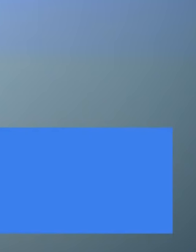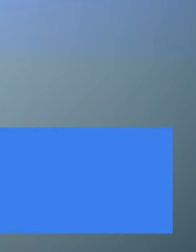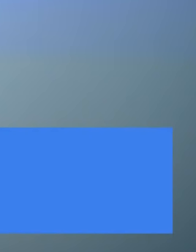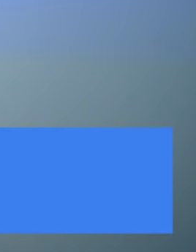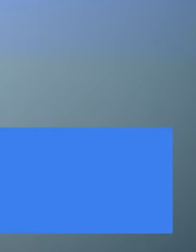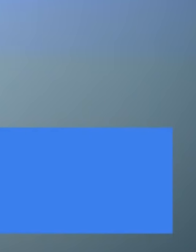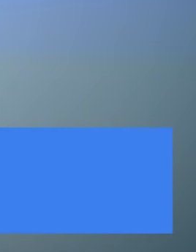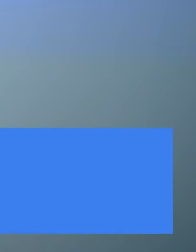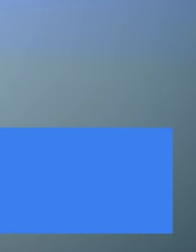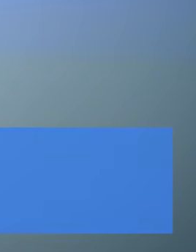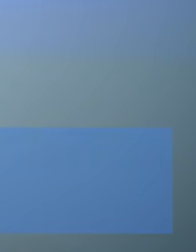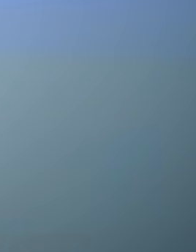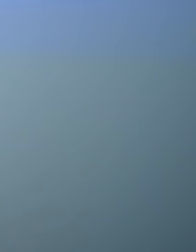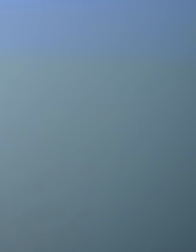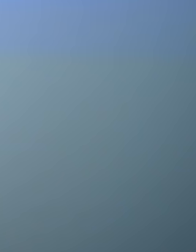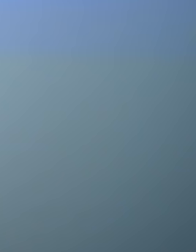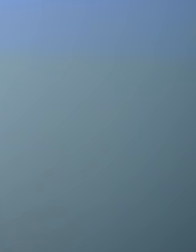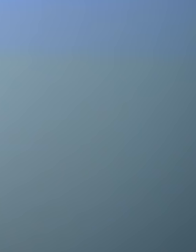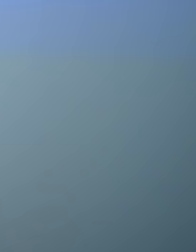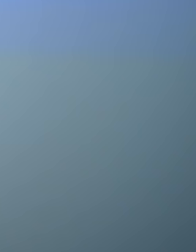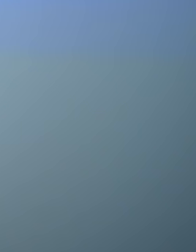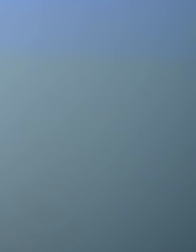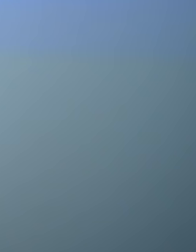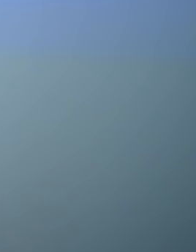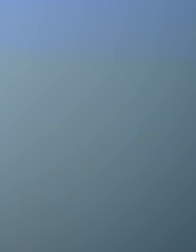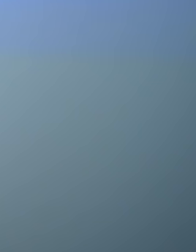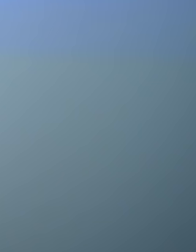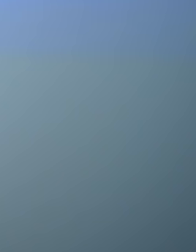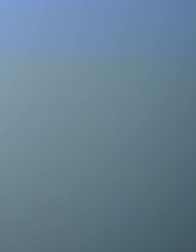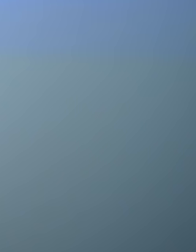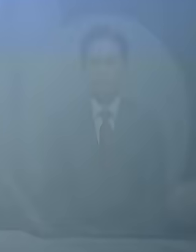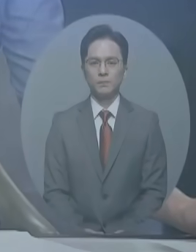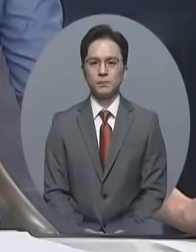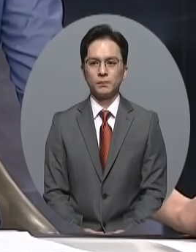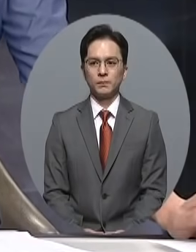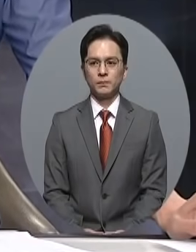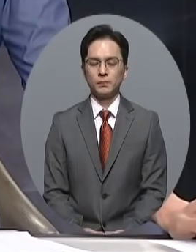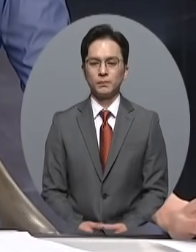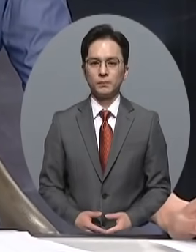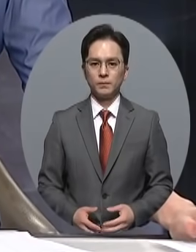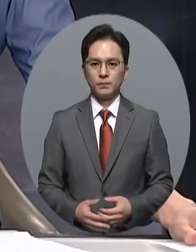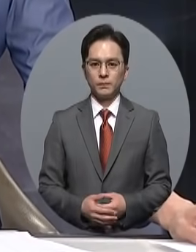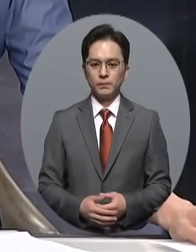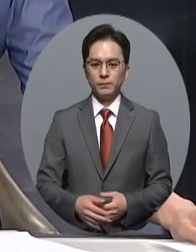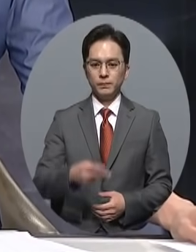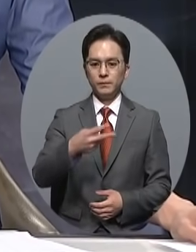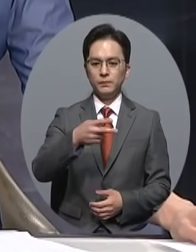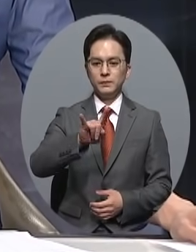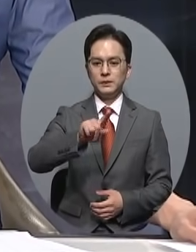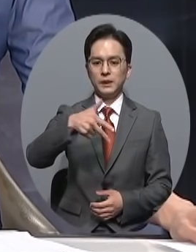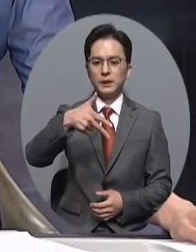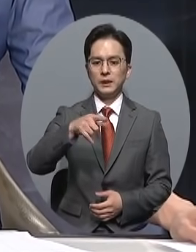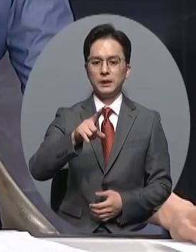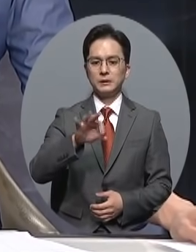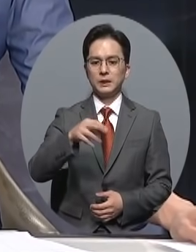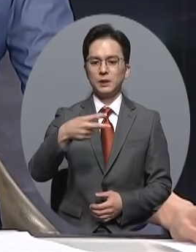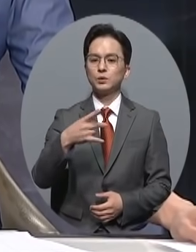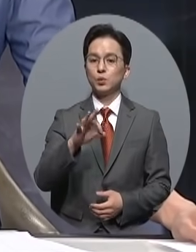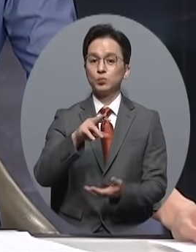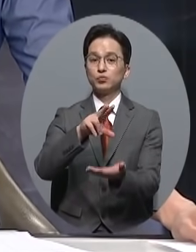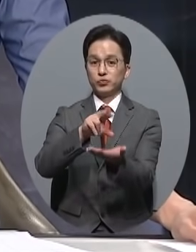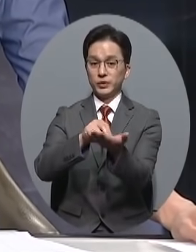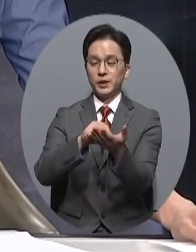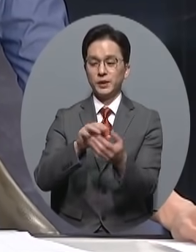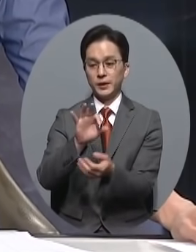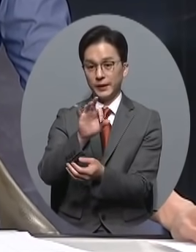거 아니에요. 벼르기도 낯짝이 있다는데요. 네, 대장동 특혜와 관련해 야당에서 뭐 연일 이 지사에게